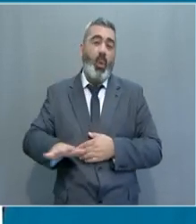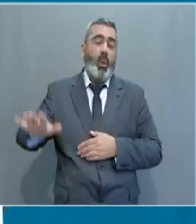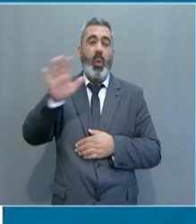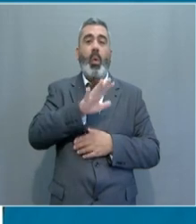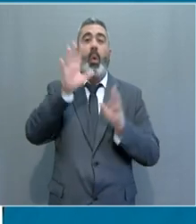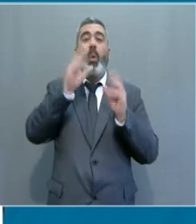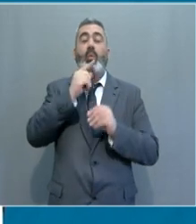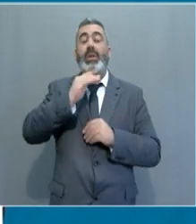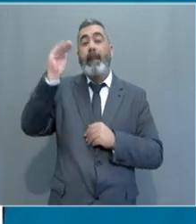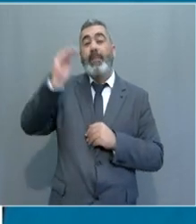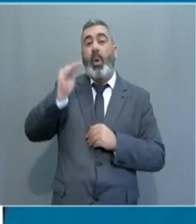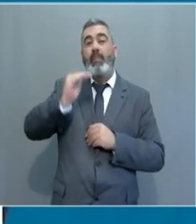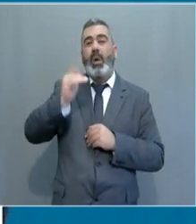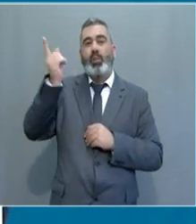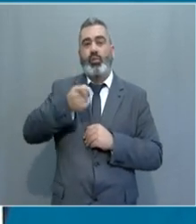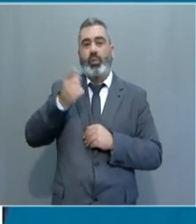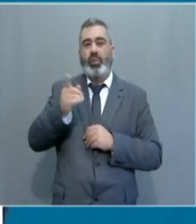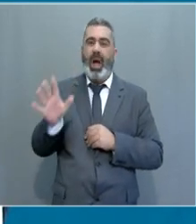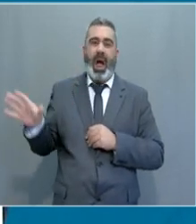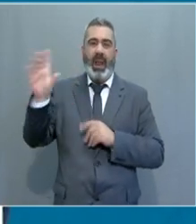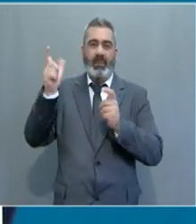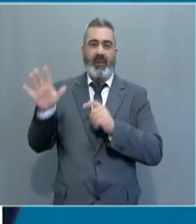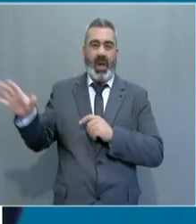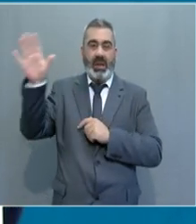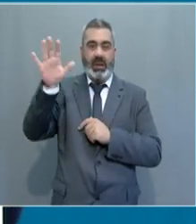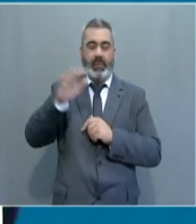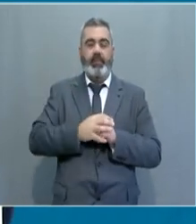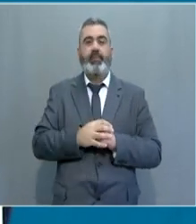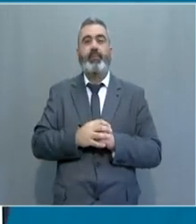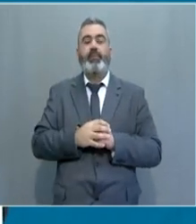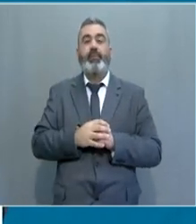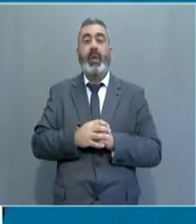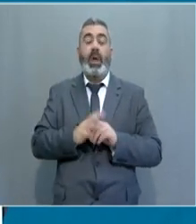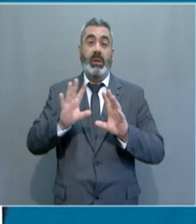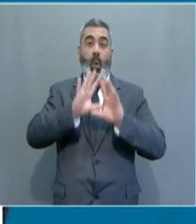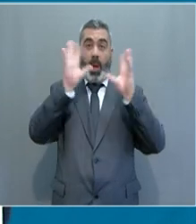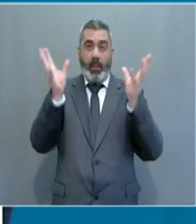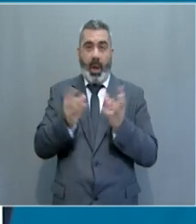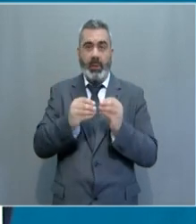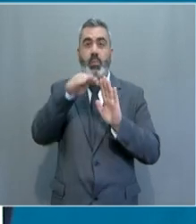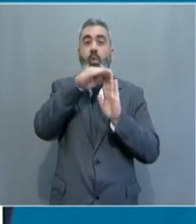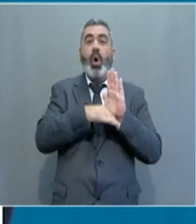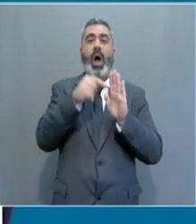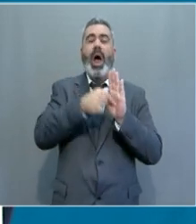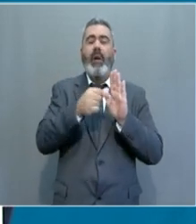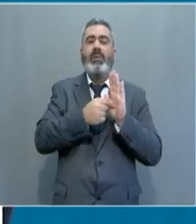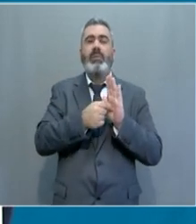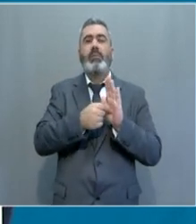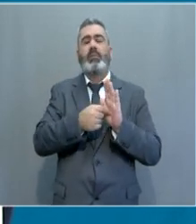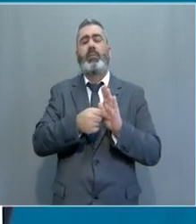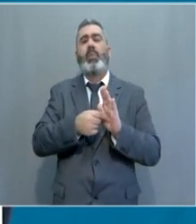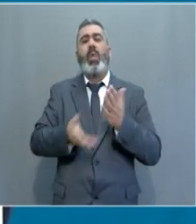έναντι μειωμένου ποσοστού στις υπόλοιπες περιφέρειες της χώρας. Συνολικά, τα προγράμματα θα διοχετεύσουν στη